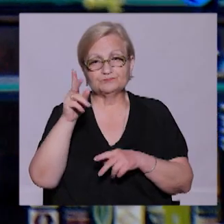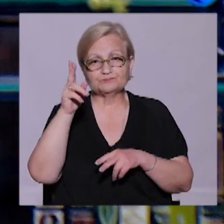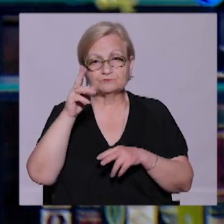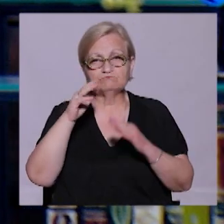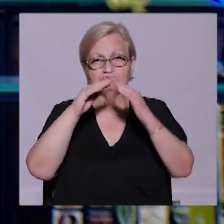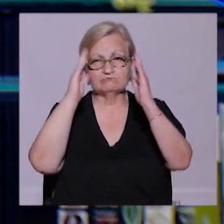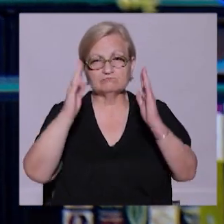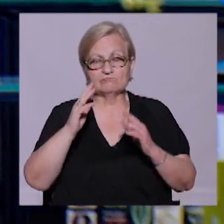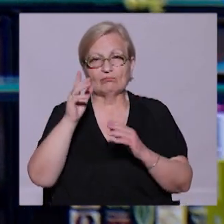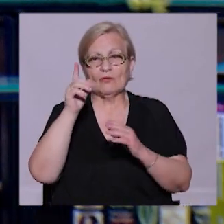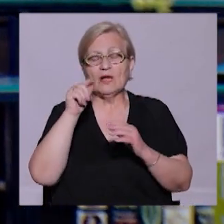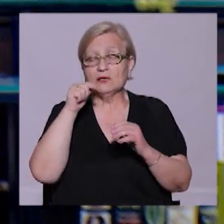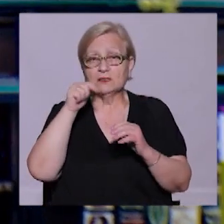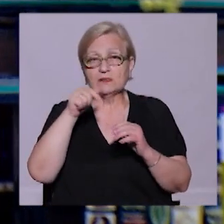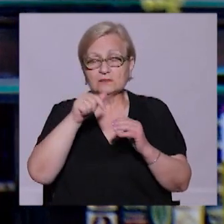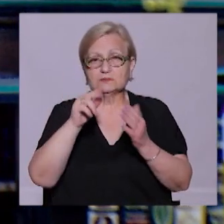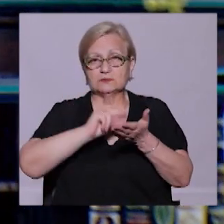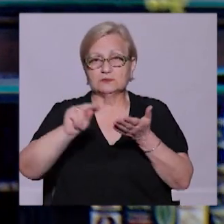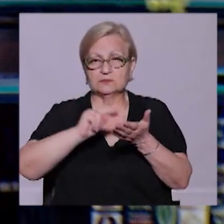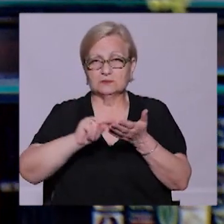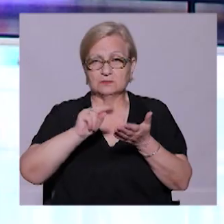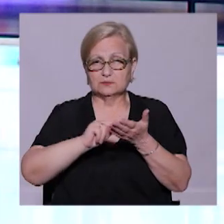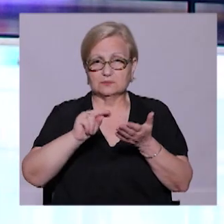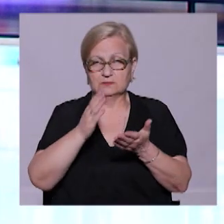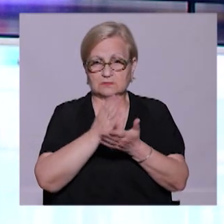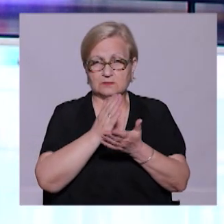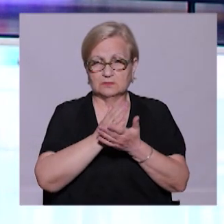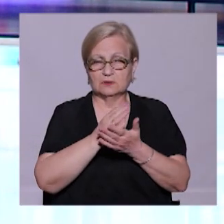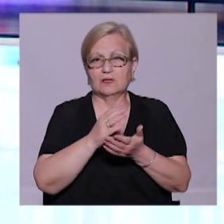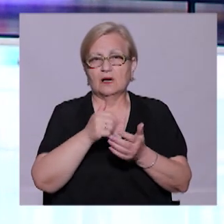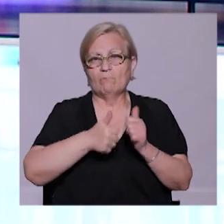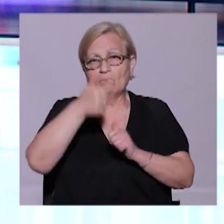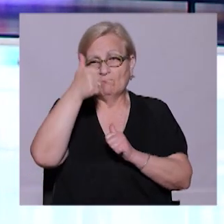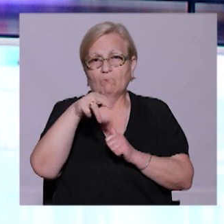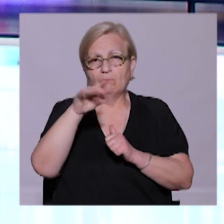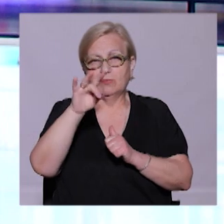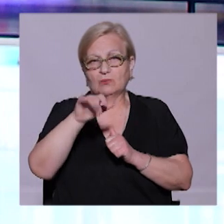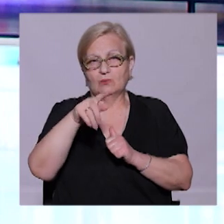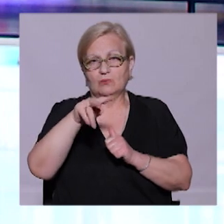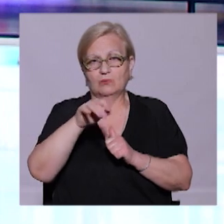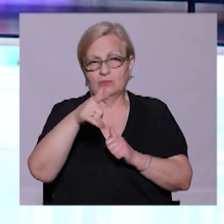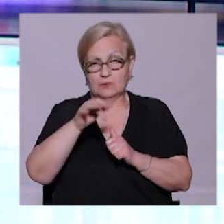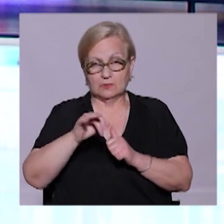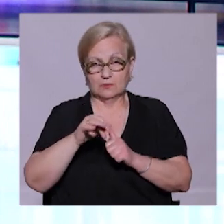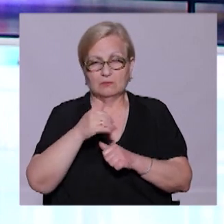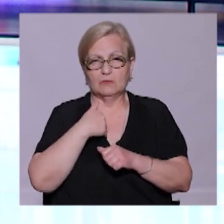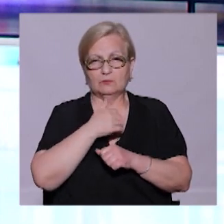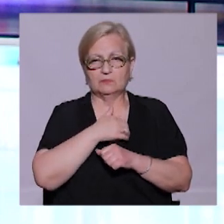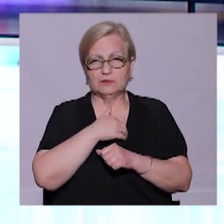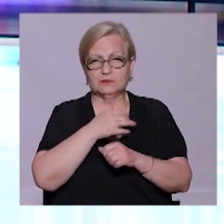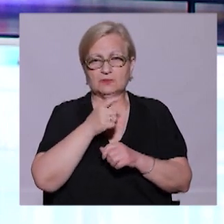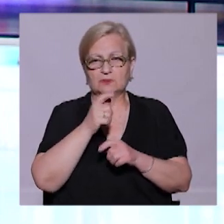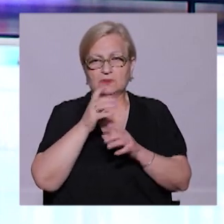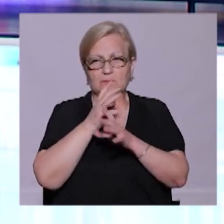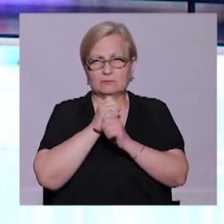შედგება პროლოგისგან და მას აქვს დართული ბოლო სიტყვაობა. და ორიოდე სიტყვა მინდა ვთქვა